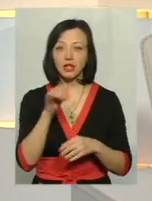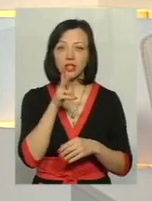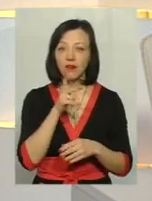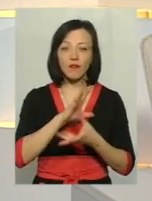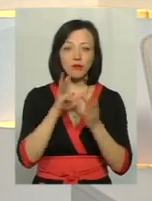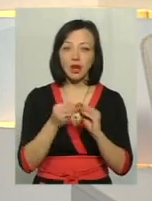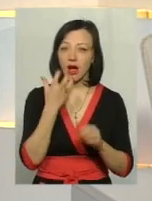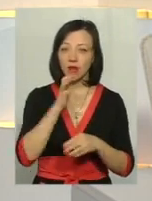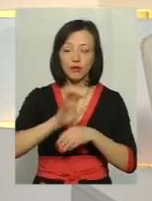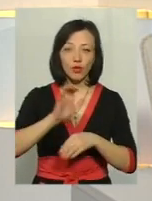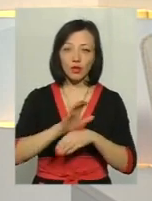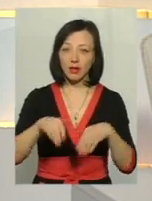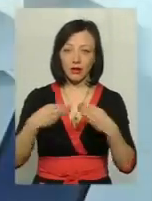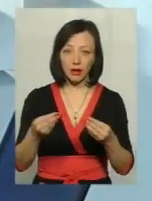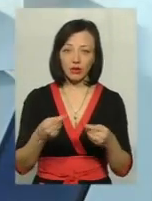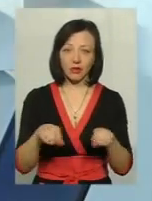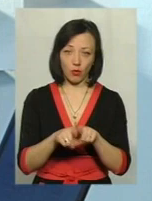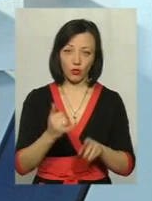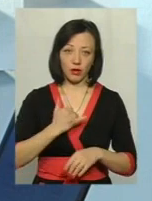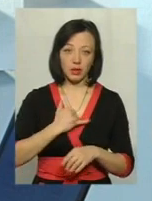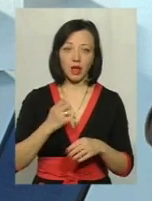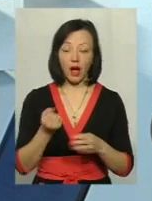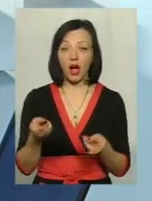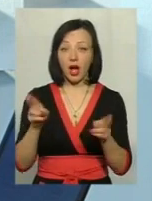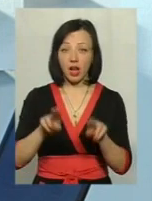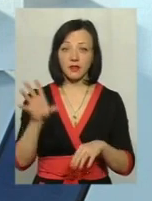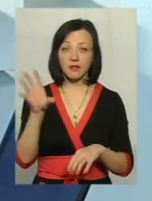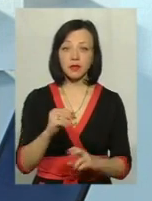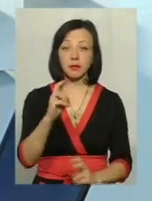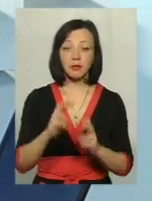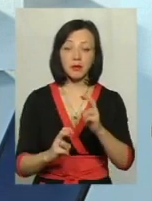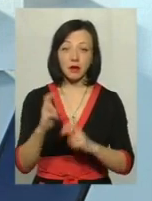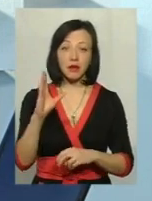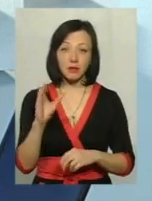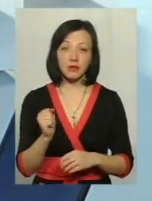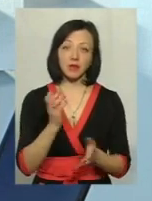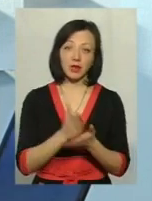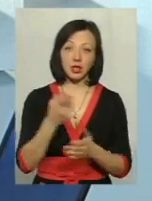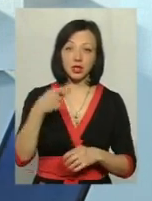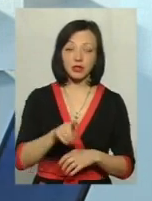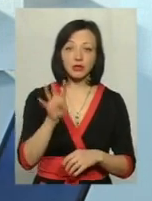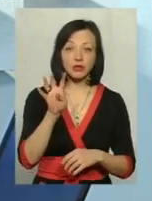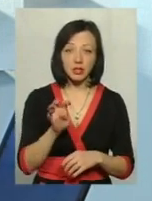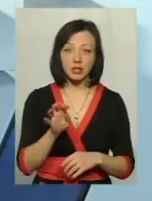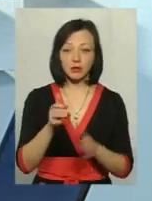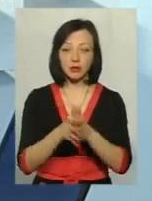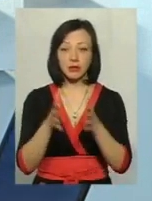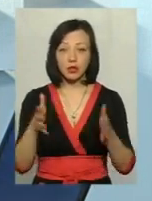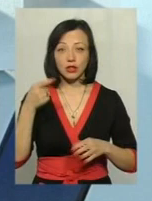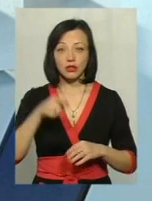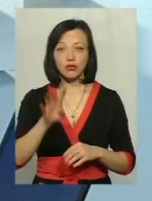взагалі гарячу воду, тому він в них такий, як і в нас. А решта всі підприємства, є і 1400, і більше